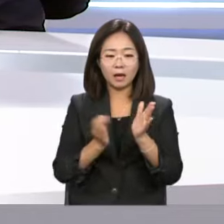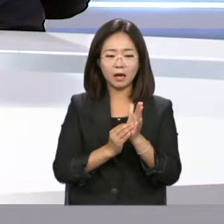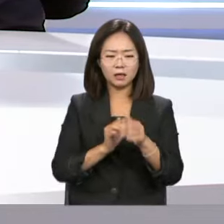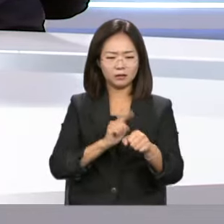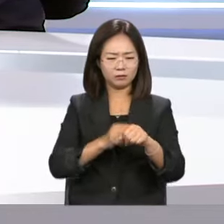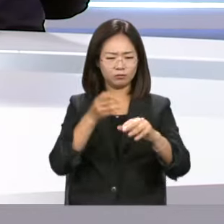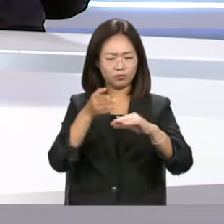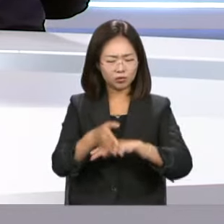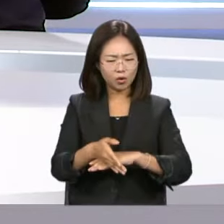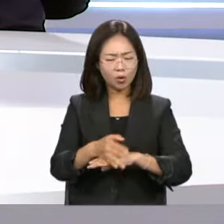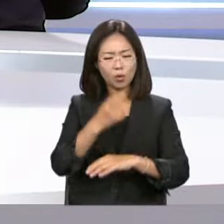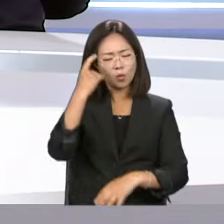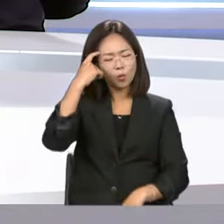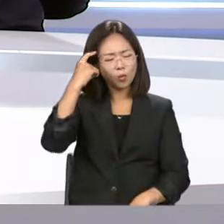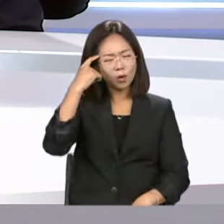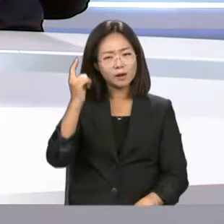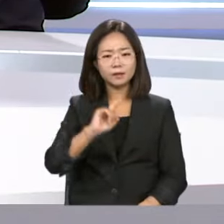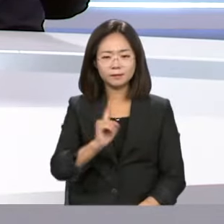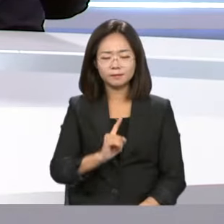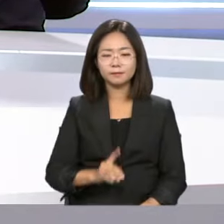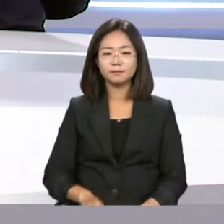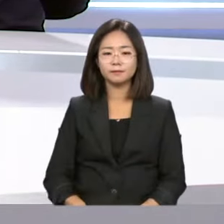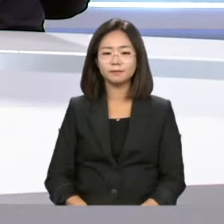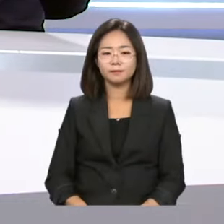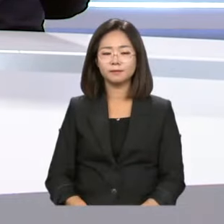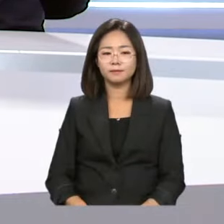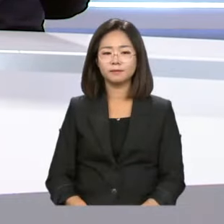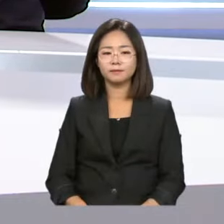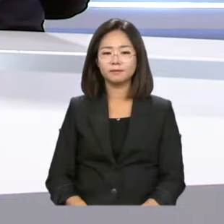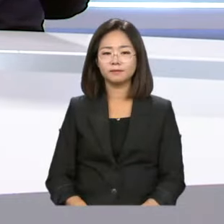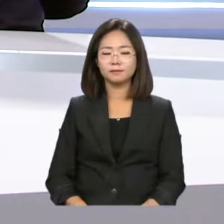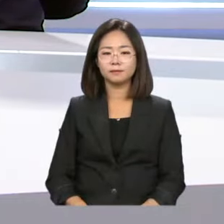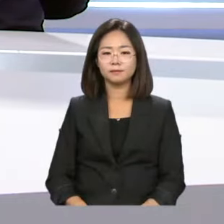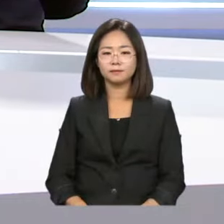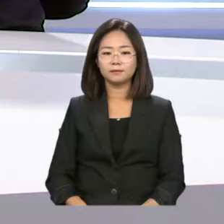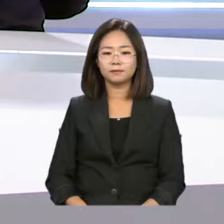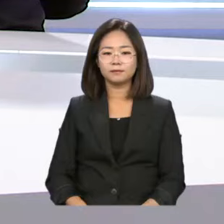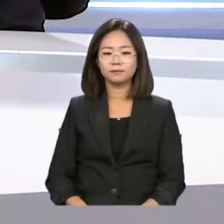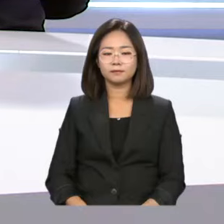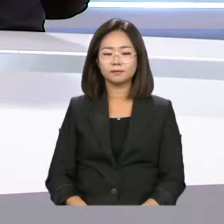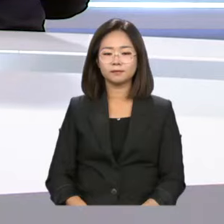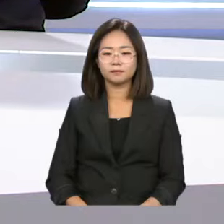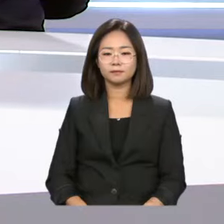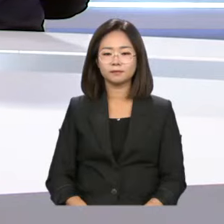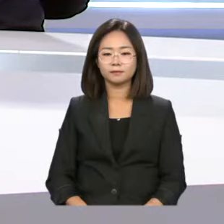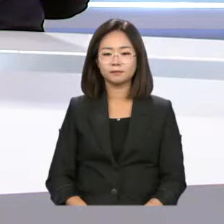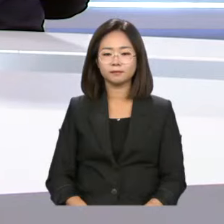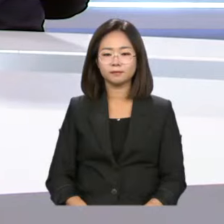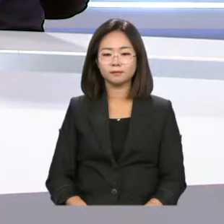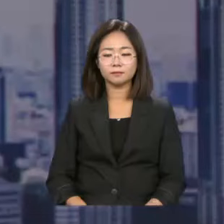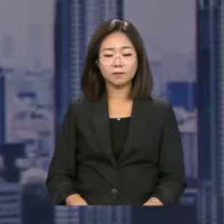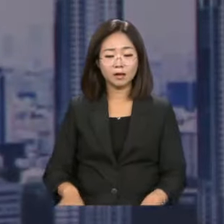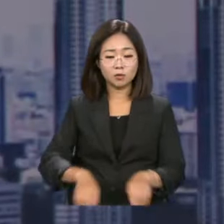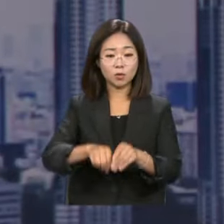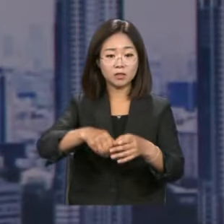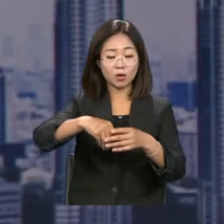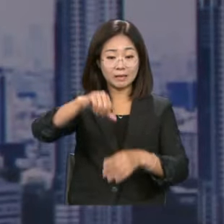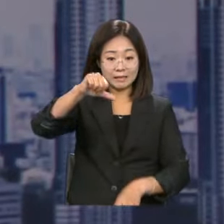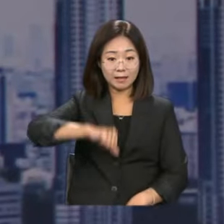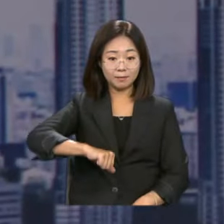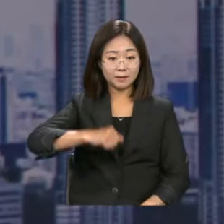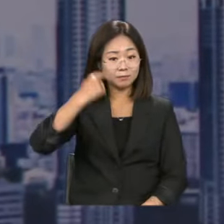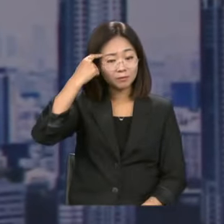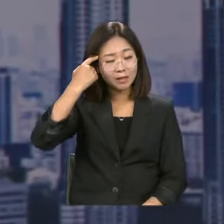쇄신 뭐 인선이 이런게 조금 늦어지는 것 같습니다 어떤 부분 가장 크게 고심을 하고 있습니까네 이번 인사이 총선 참패라는